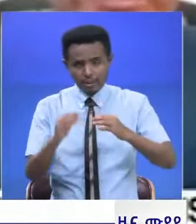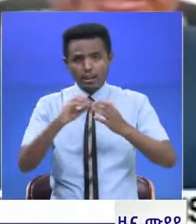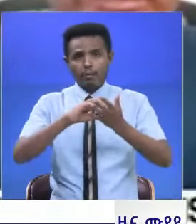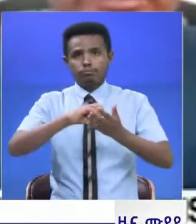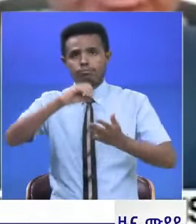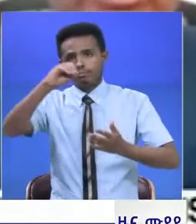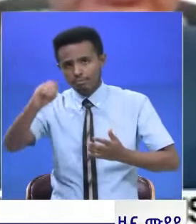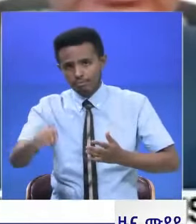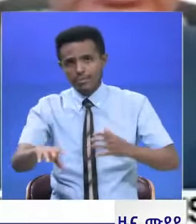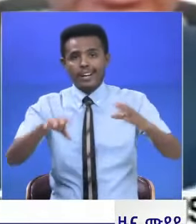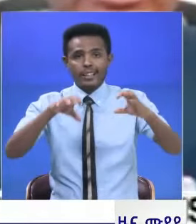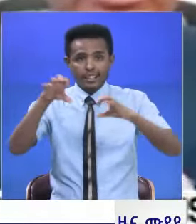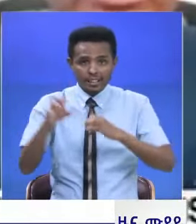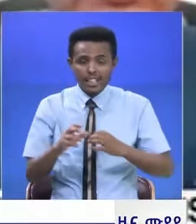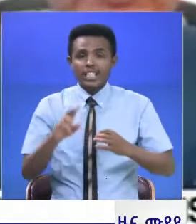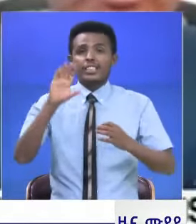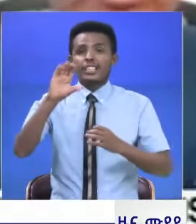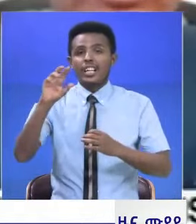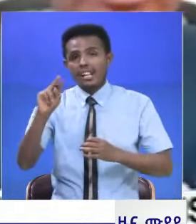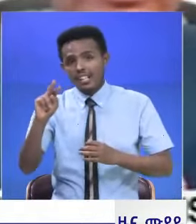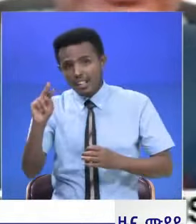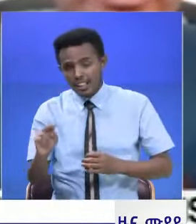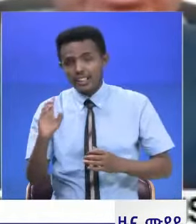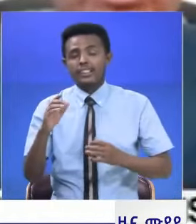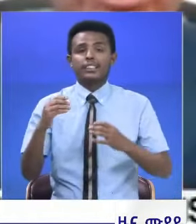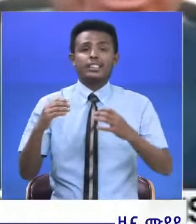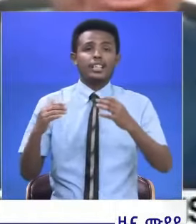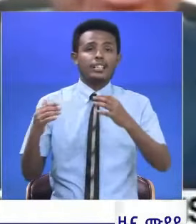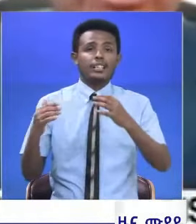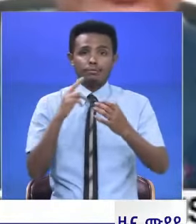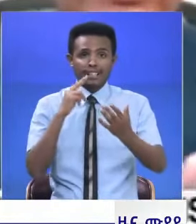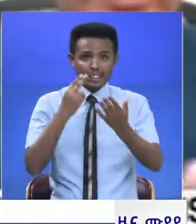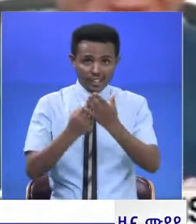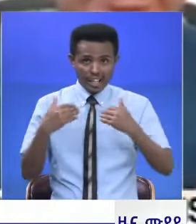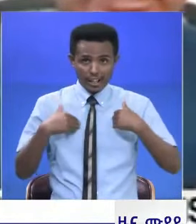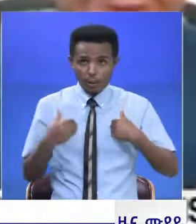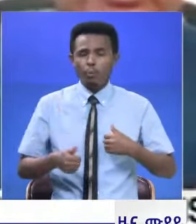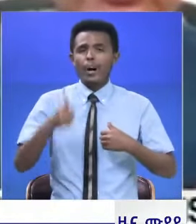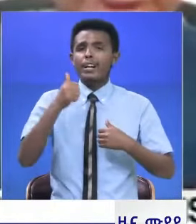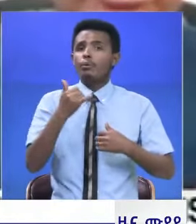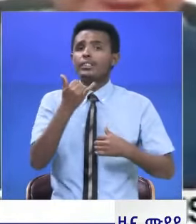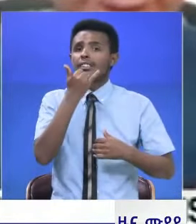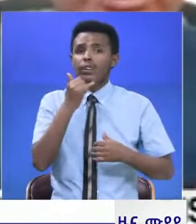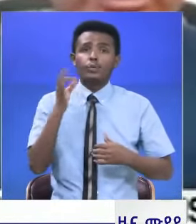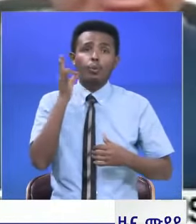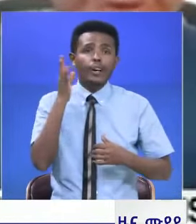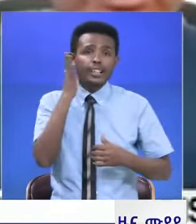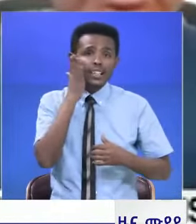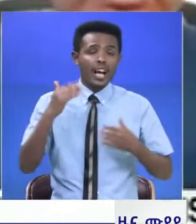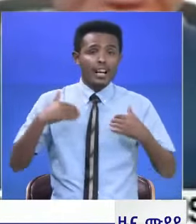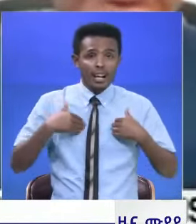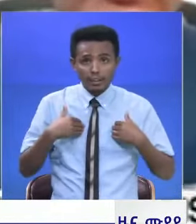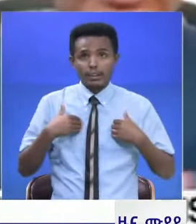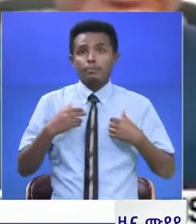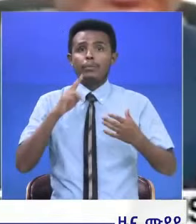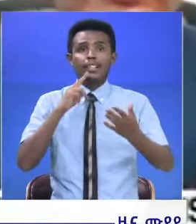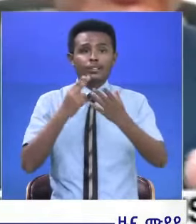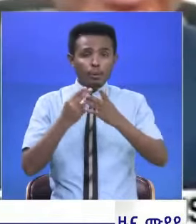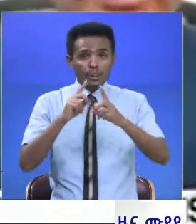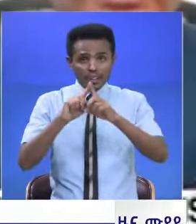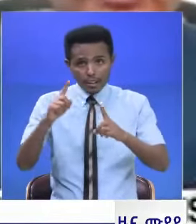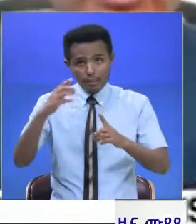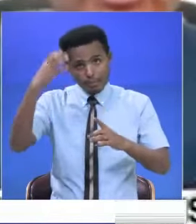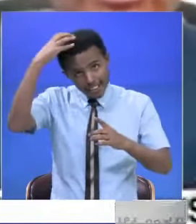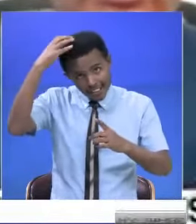ላይ ያለው መሰረታዊ ችግር ለደረሰው ሁሉ ጥፋት ዋናው ምክንያት ህወሃት ሆኖ ያለ ዘገባው መንግስት ለመወንጀል ያለ መሆኑ